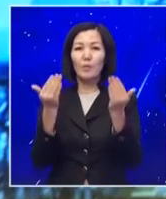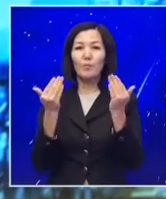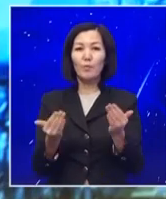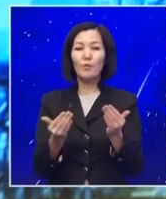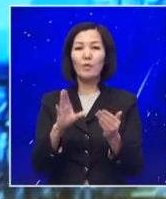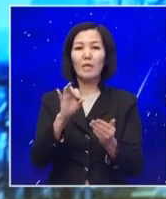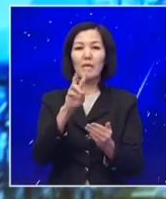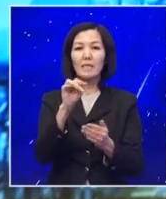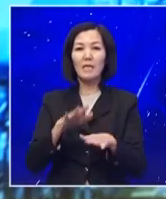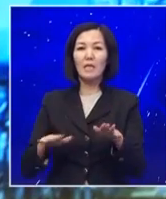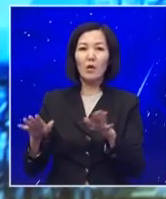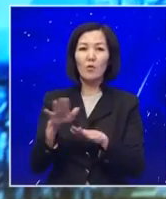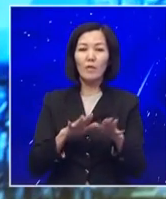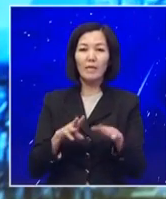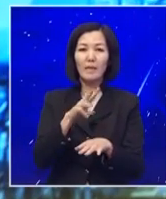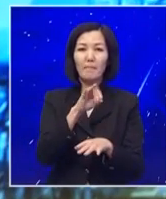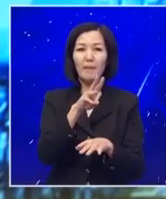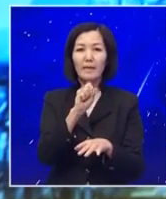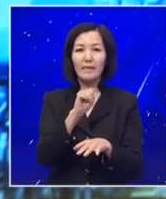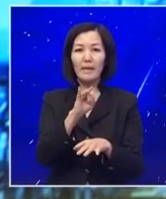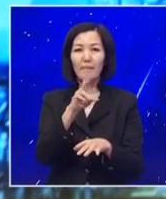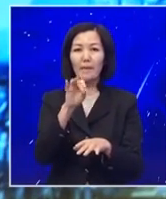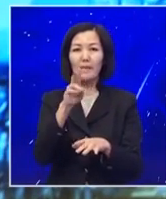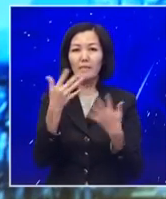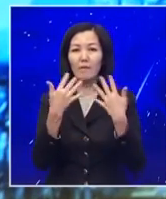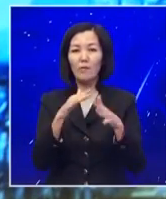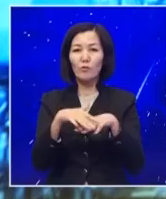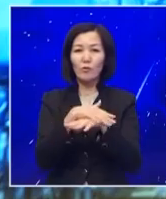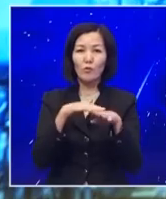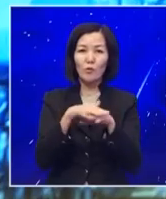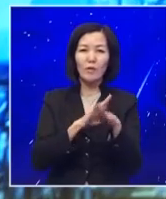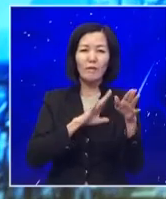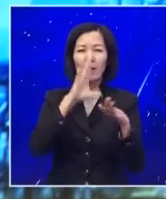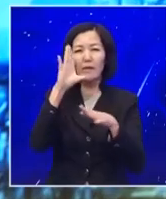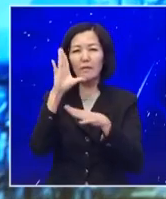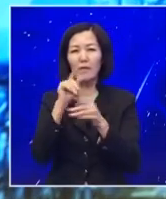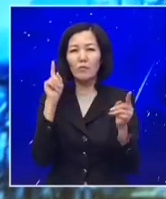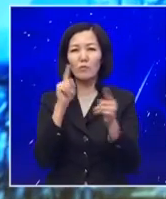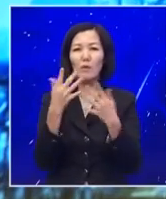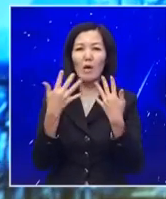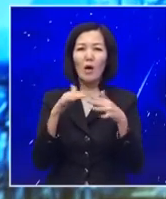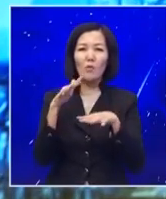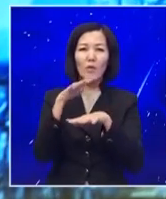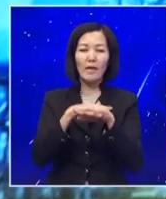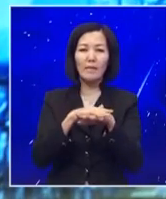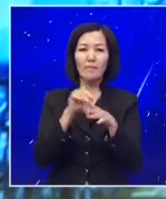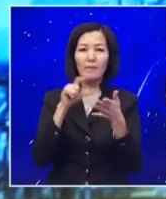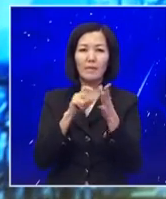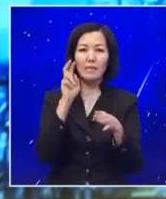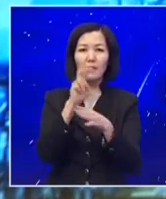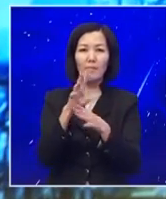Жер даумен тағы да жиналды. Бүгін Ескелді ауданына қарасты Матайбайсов ауылының тұрғындары таңнан бас қосып ауыл әкімі кеңсесіне